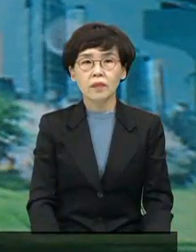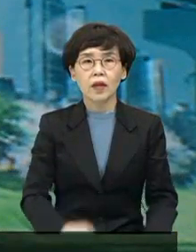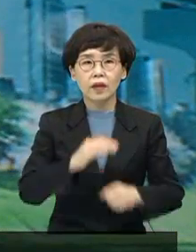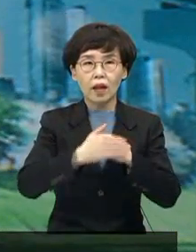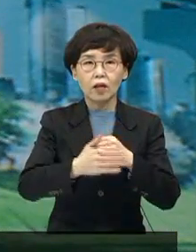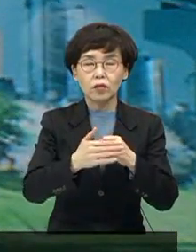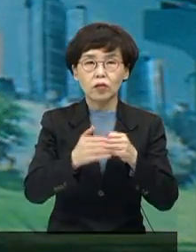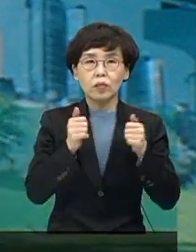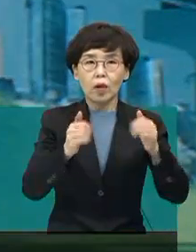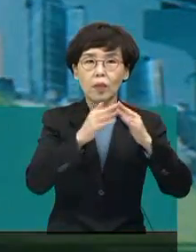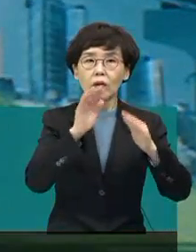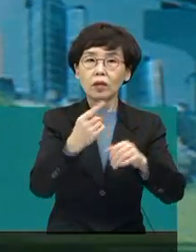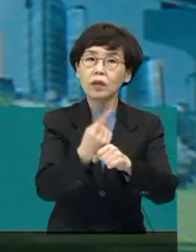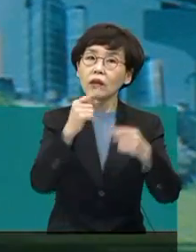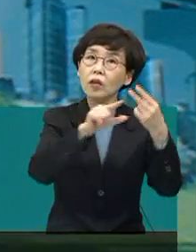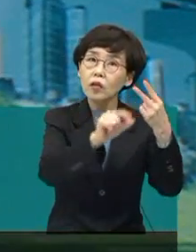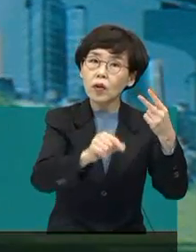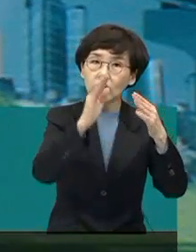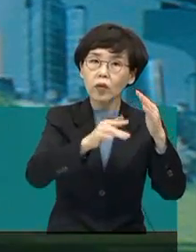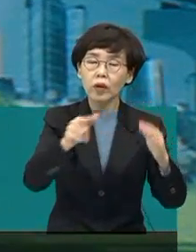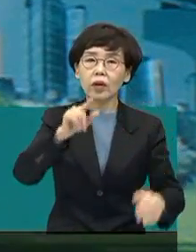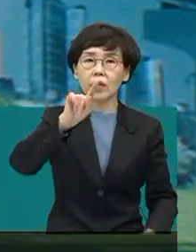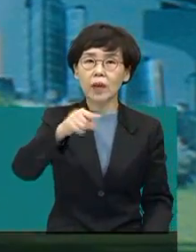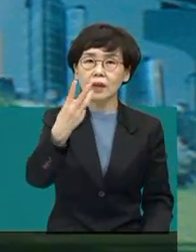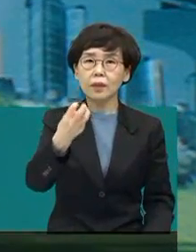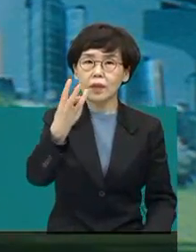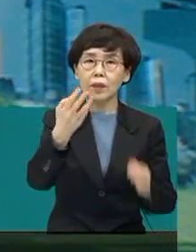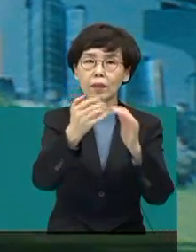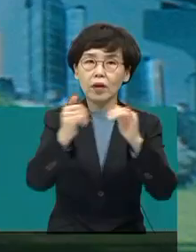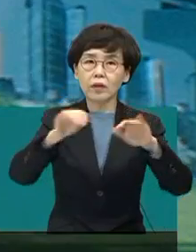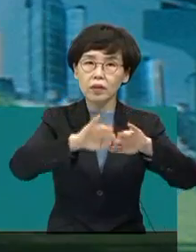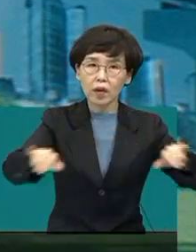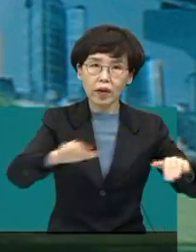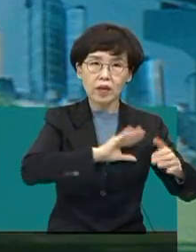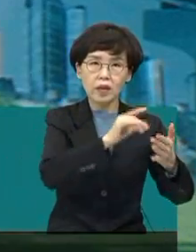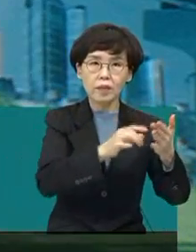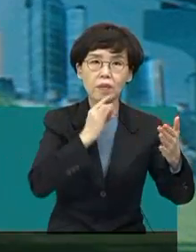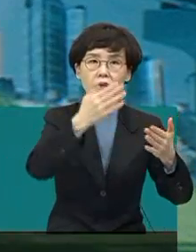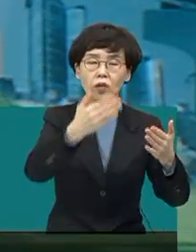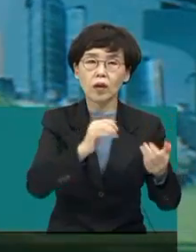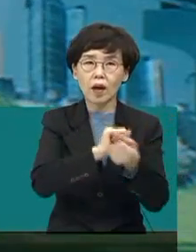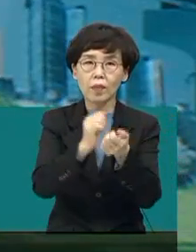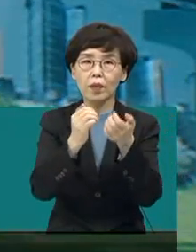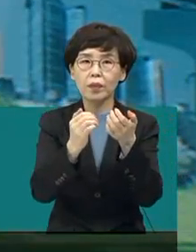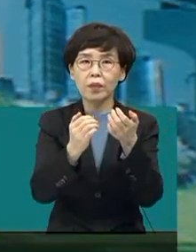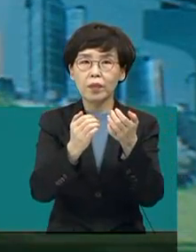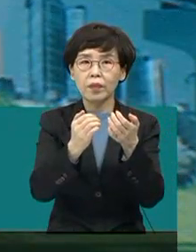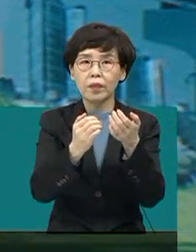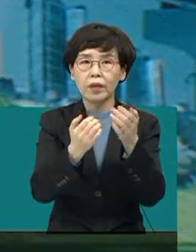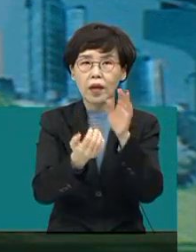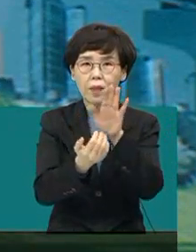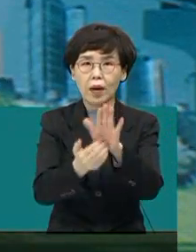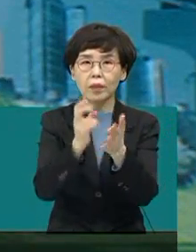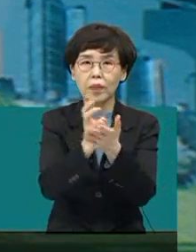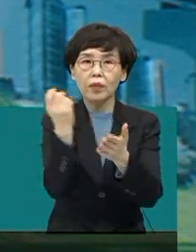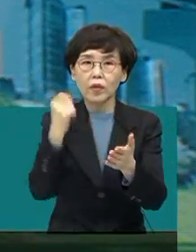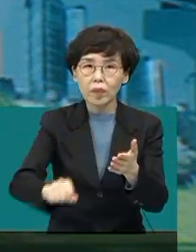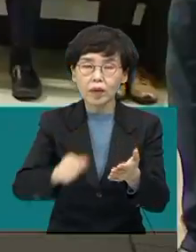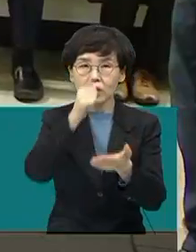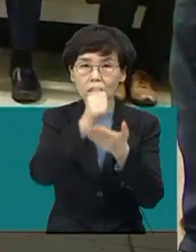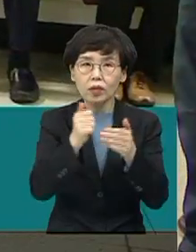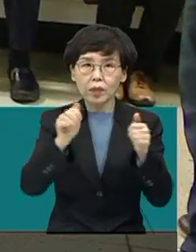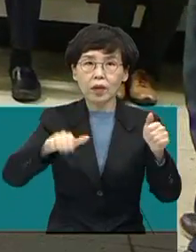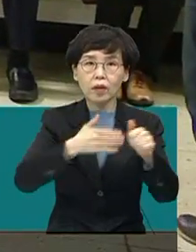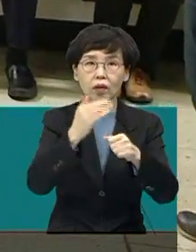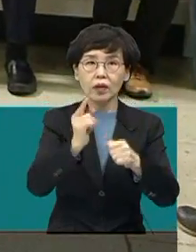대구지방법원 은 지난해 2월 교인 백서는 3명을 제외한 명단을 제출해 감염병 예방 법 위반 등의 혐의로 기소된 신천지 대구교회